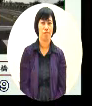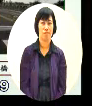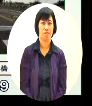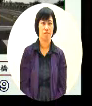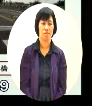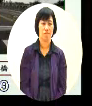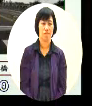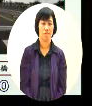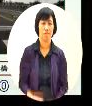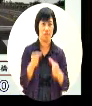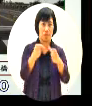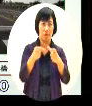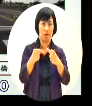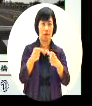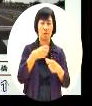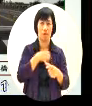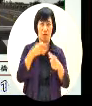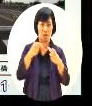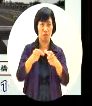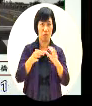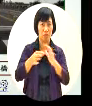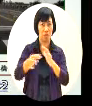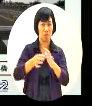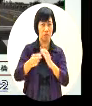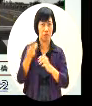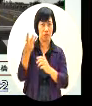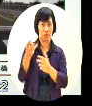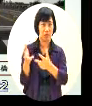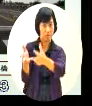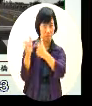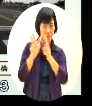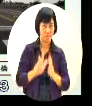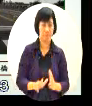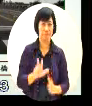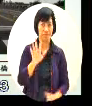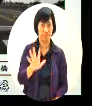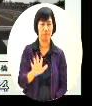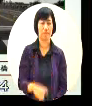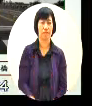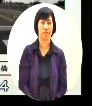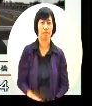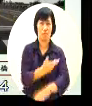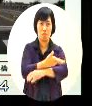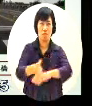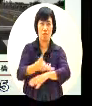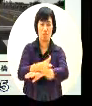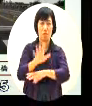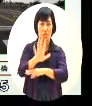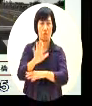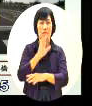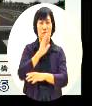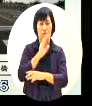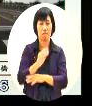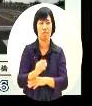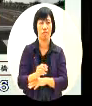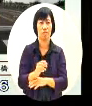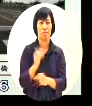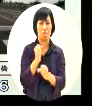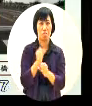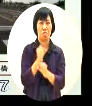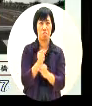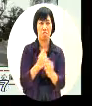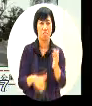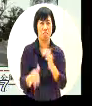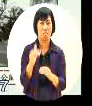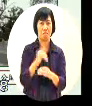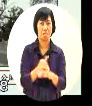公店溪有三条桥，横跨伫咱阿公店溪，也是伫咱市长执政了后。来完成的这条就